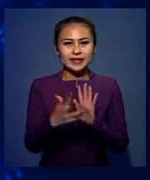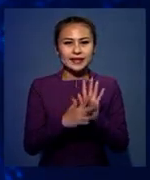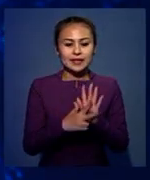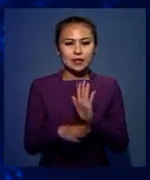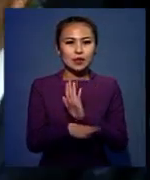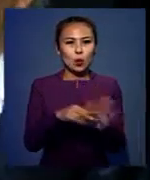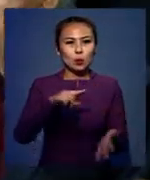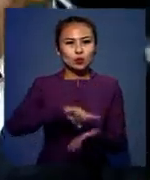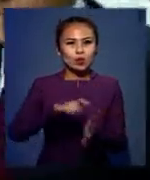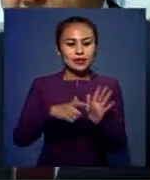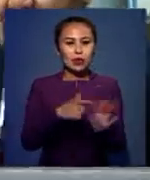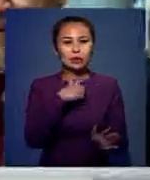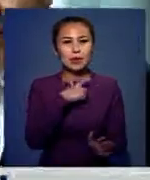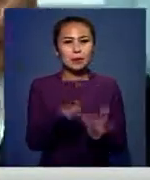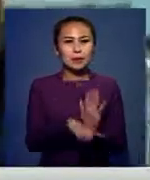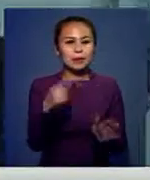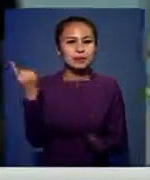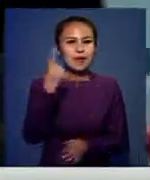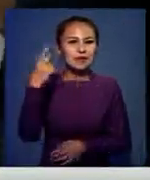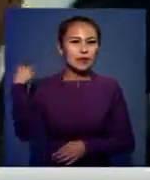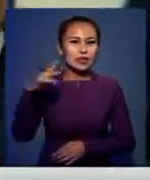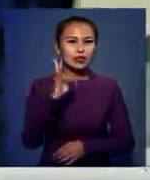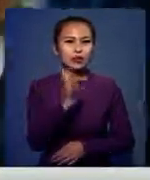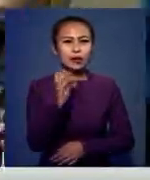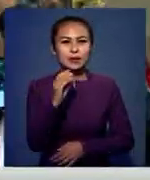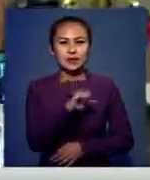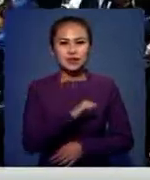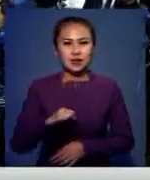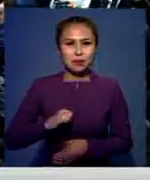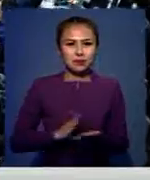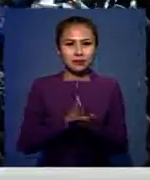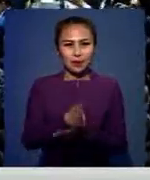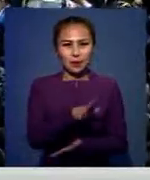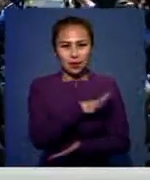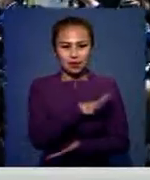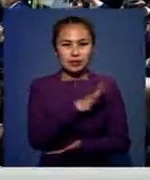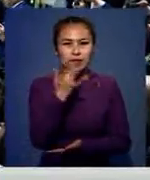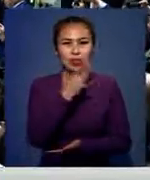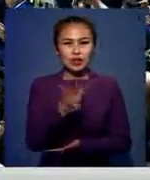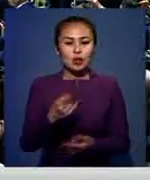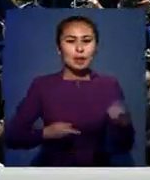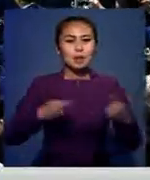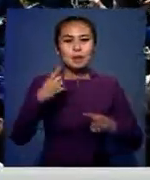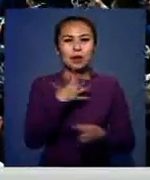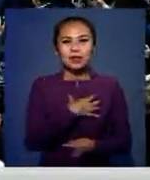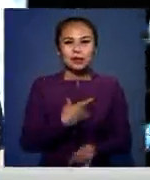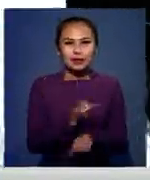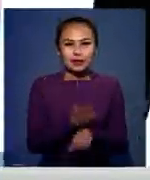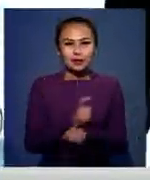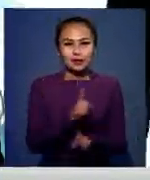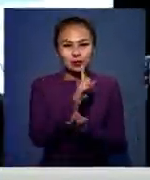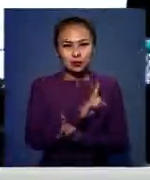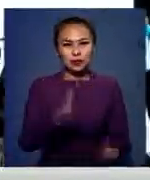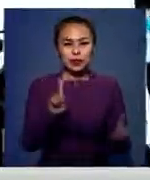58-ші сайлау учаскісінде дауыс берген тұңғыш президент Нұрсұлтан Назарбаев осылай деді. Елбасы бұл жолғы саяси доданың маңызы